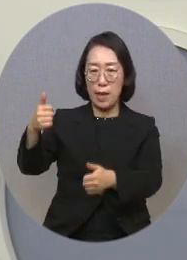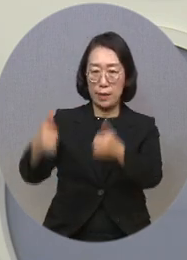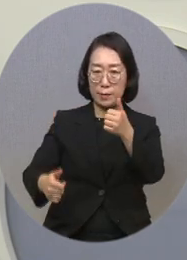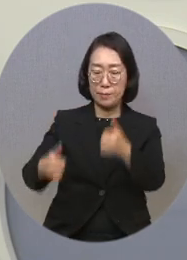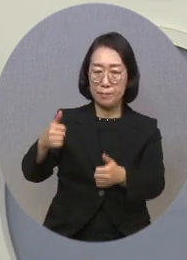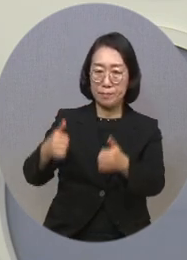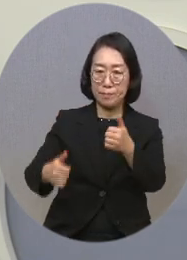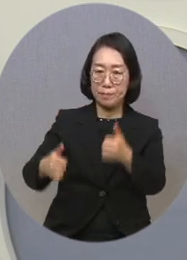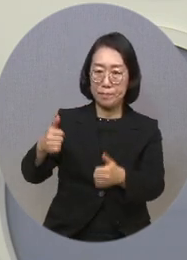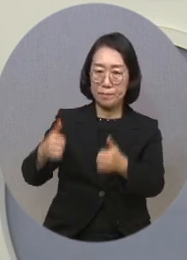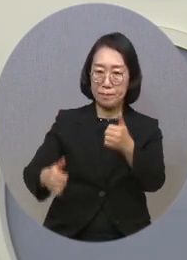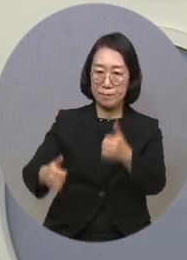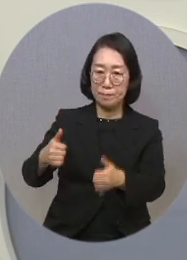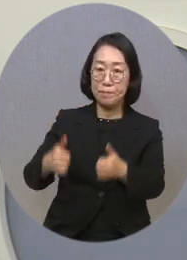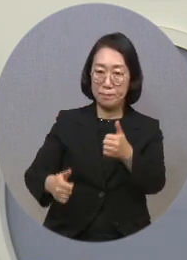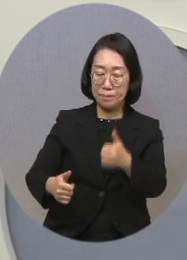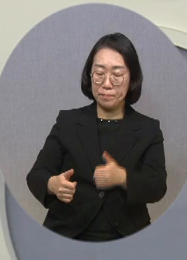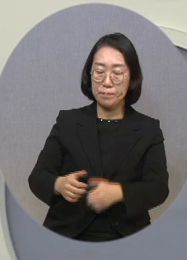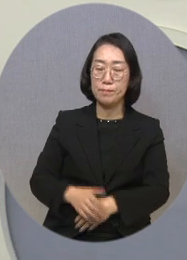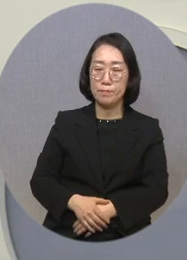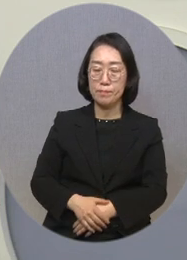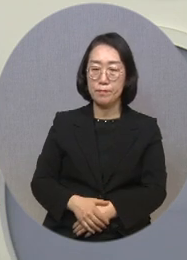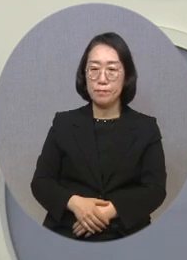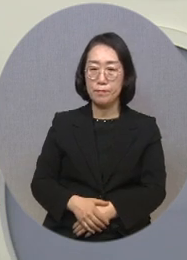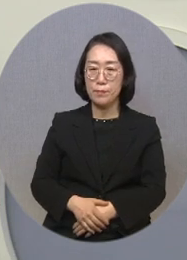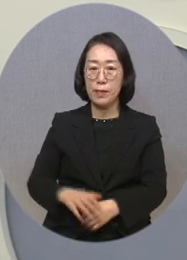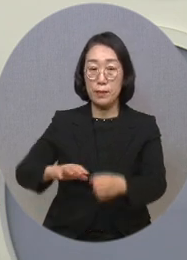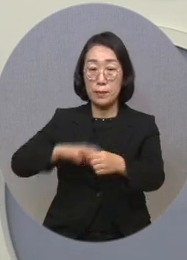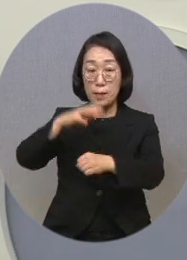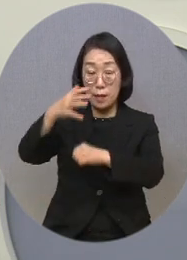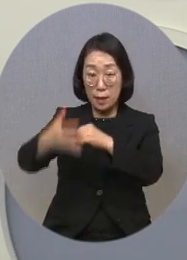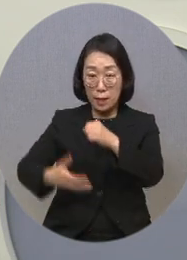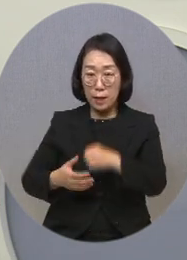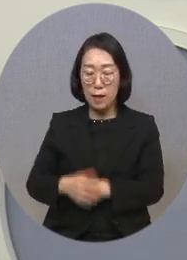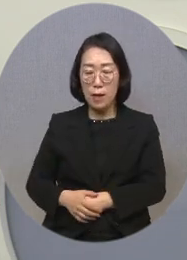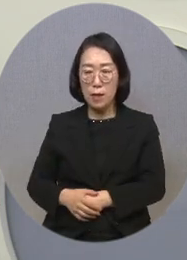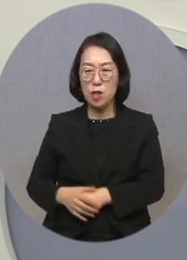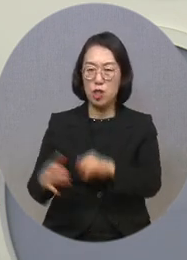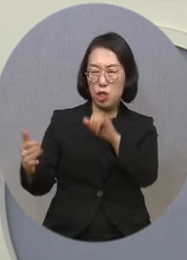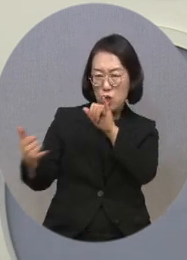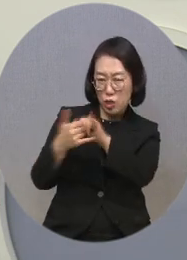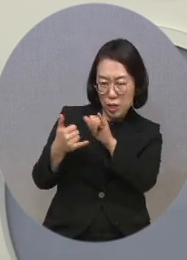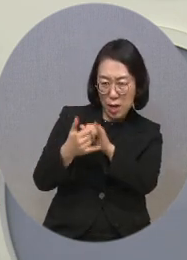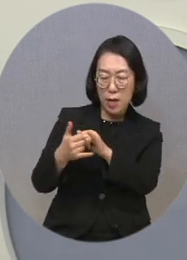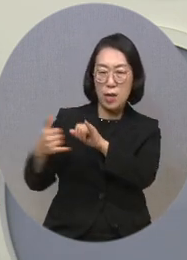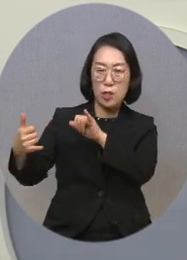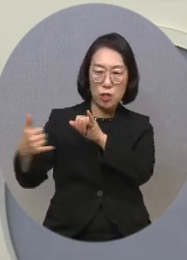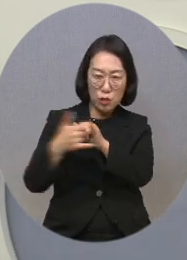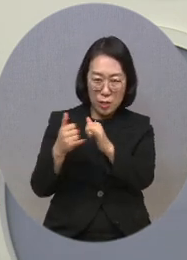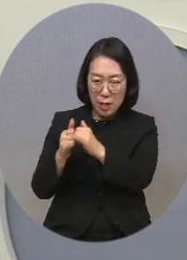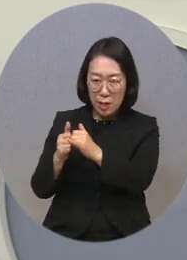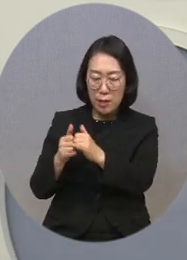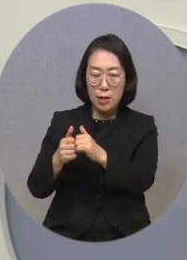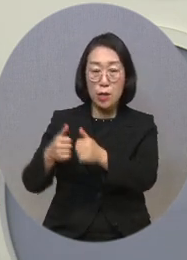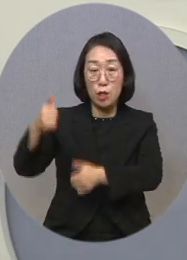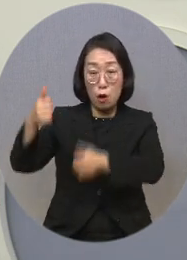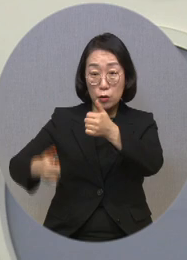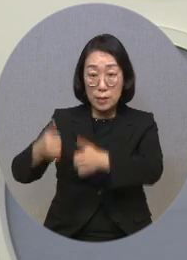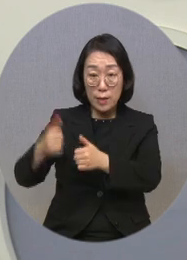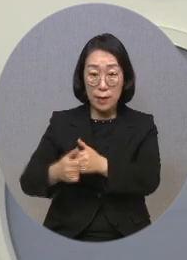하잖아요. 경쟁을 하기 때문에 세계가 다 전쟁이다, 싸움이다, 경쟁이다